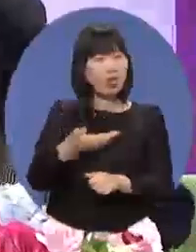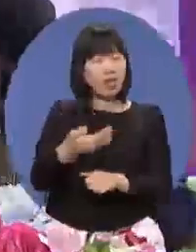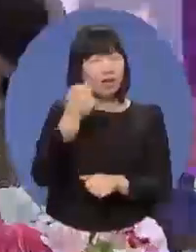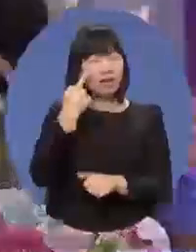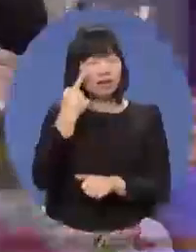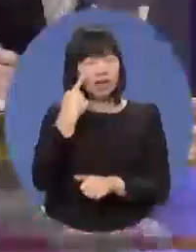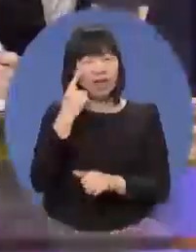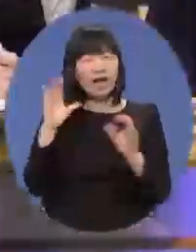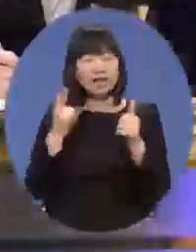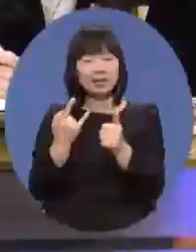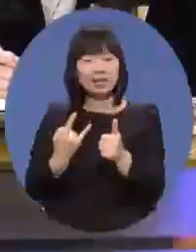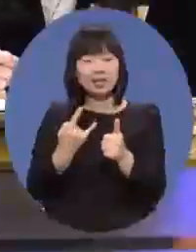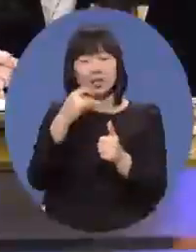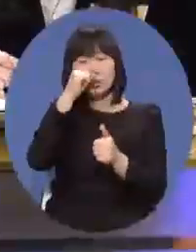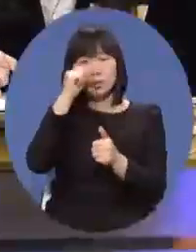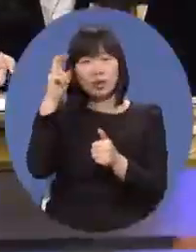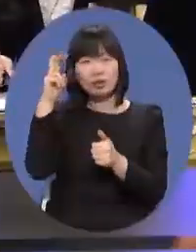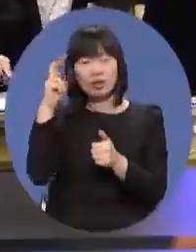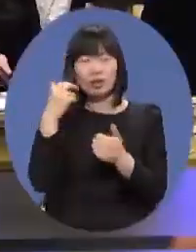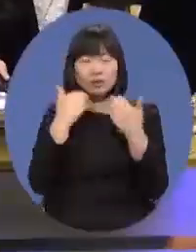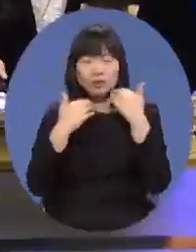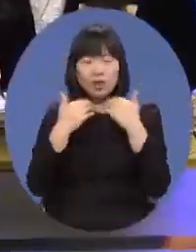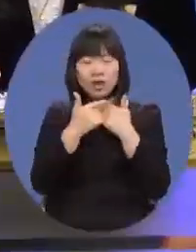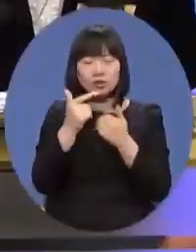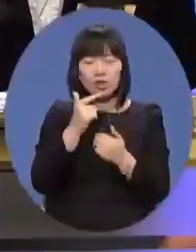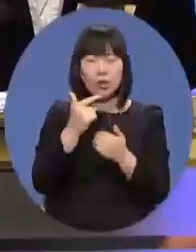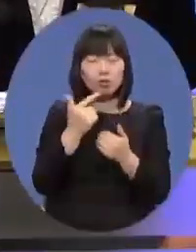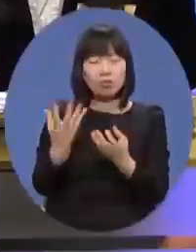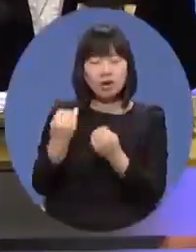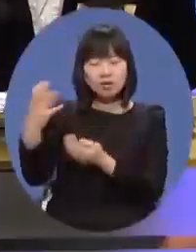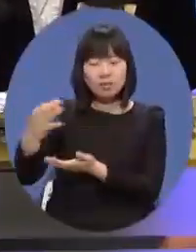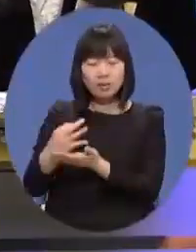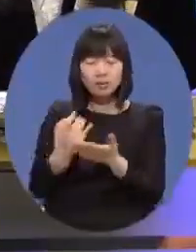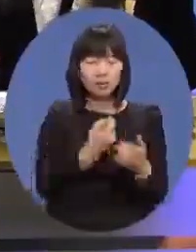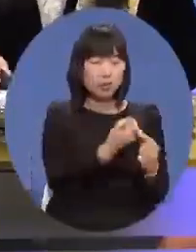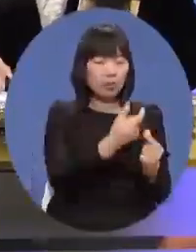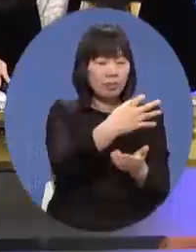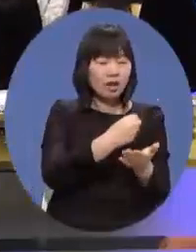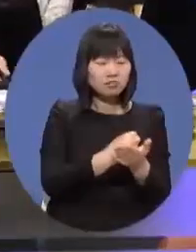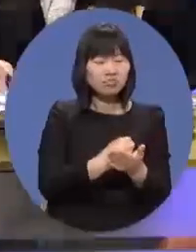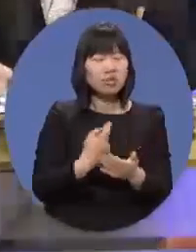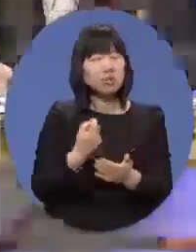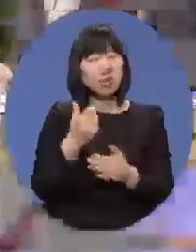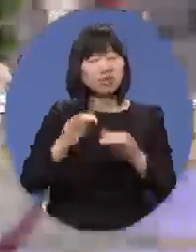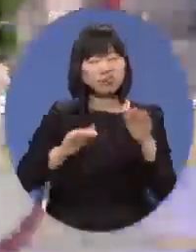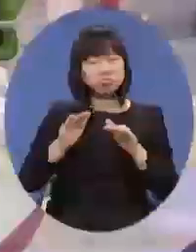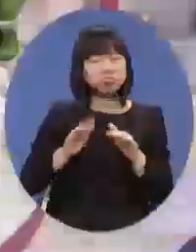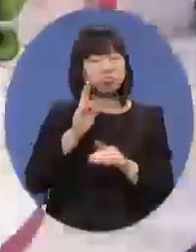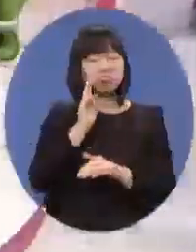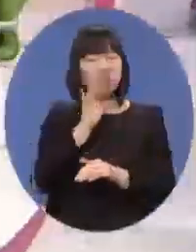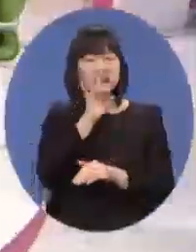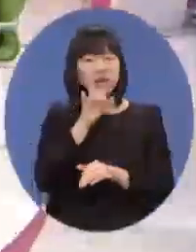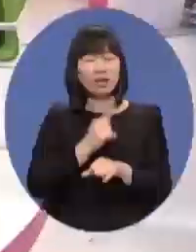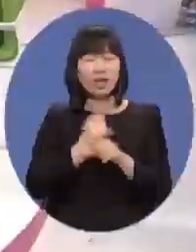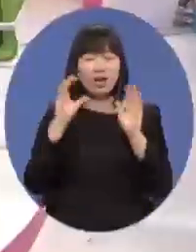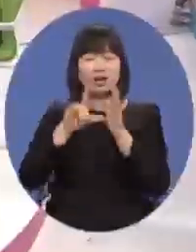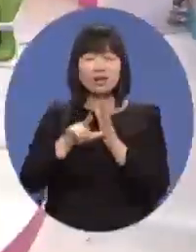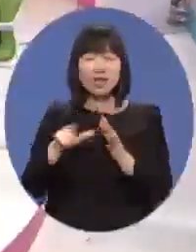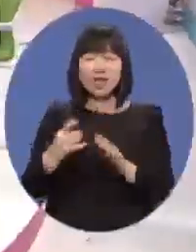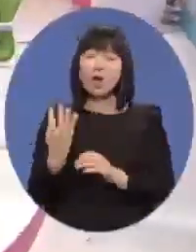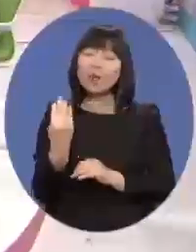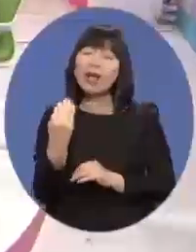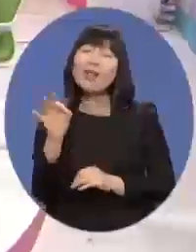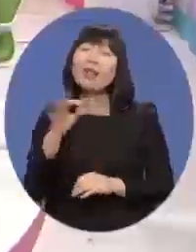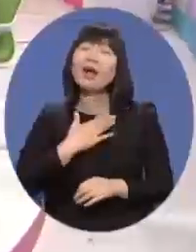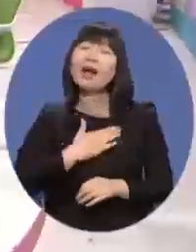어떻게 보면은 아이들한테도 좋고 네. 누구는 왕창 받고 누구는 조금 받으면 좀 슬프지 않겠습니까? 그래요. 그리고 네. 너무 우리 어릴 적 막 나는 얼마 받았는지